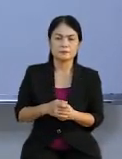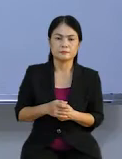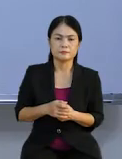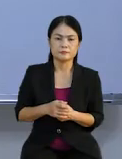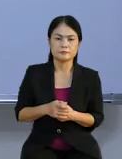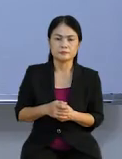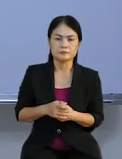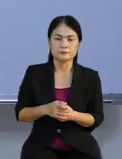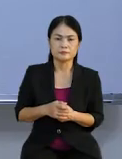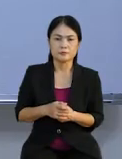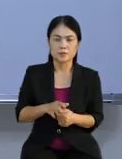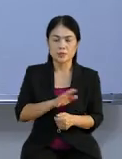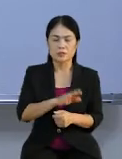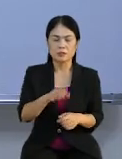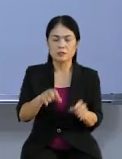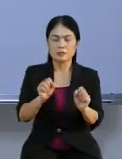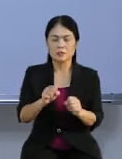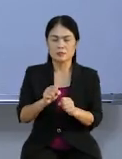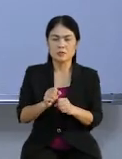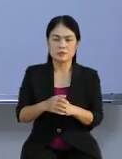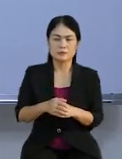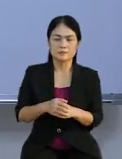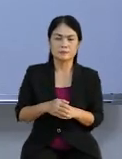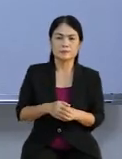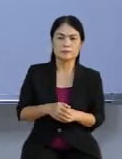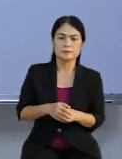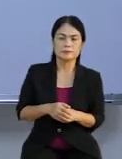và ôn ai ở chung hiên tì mùi